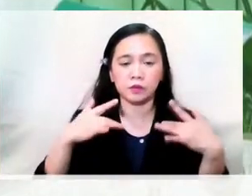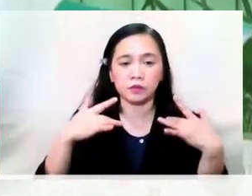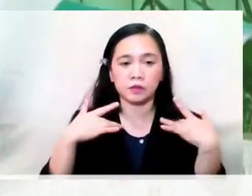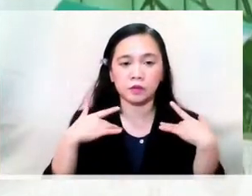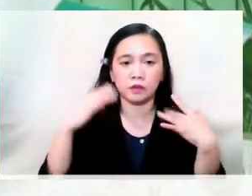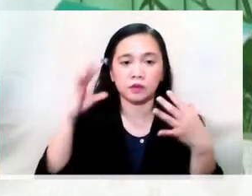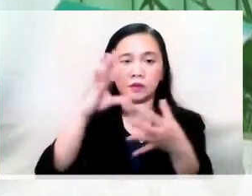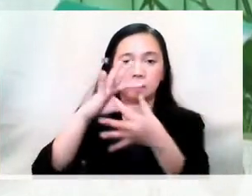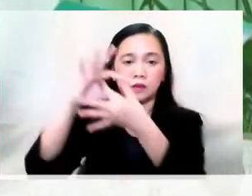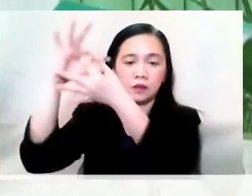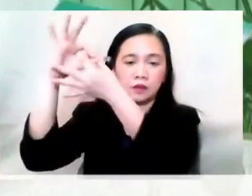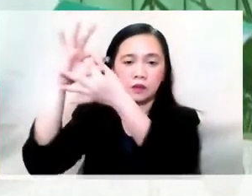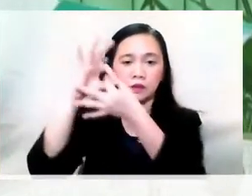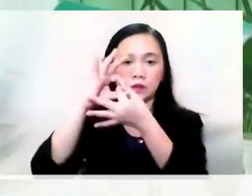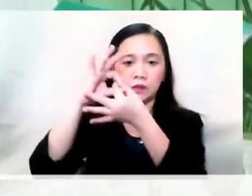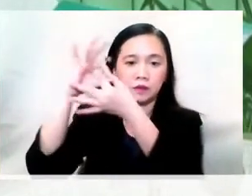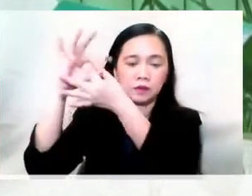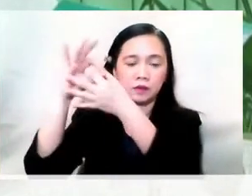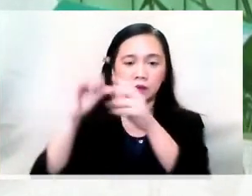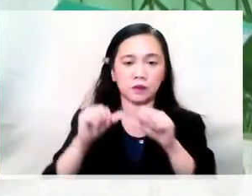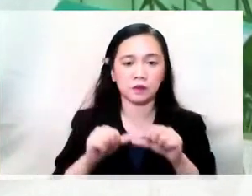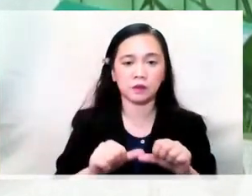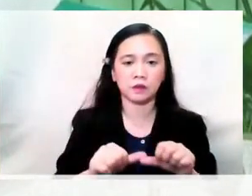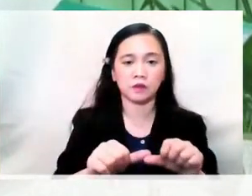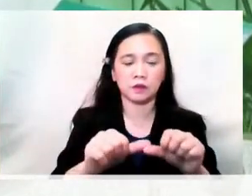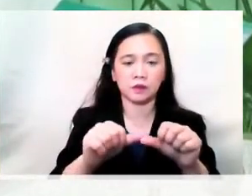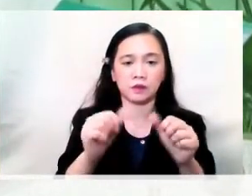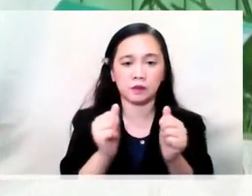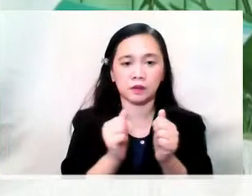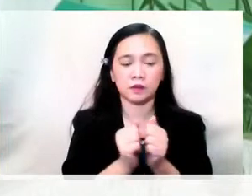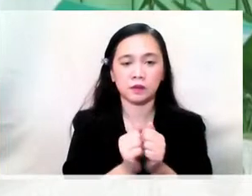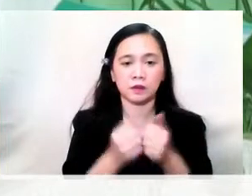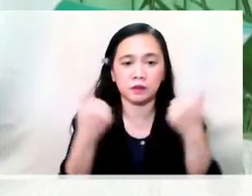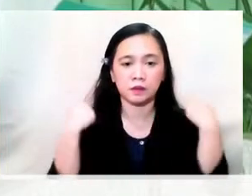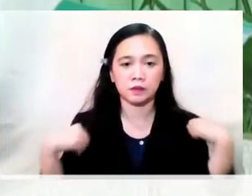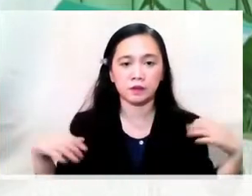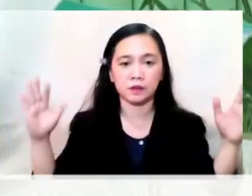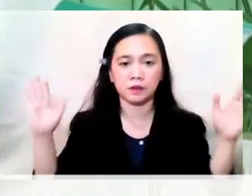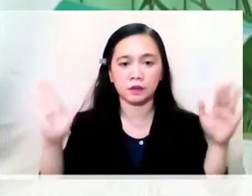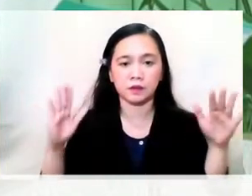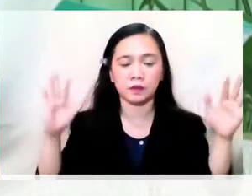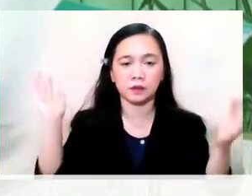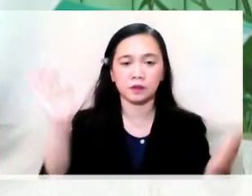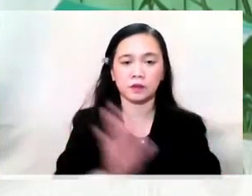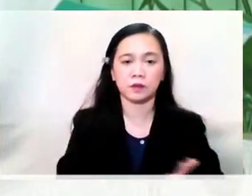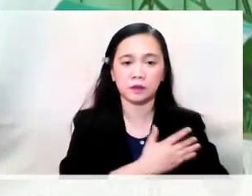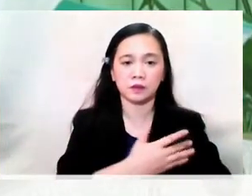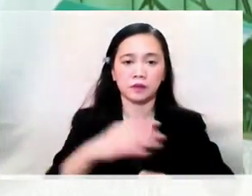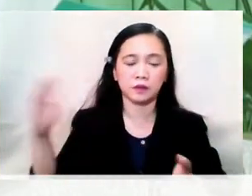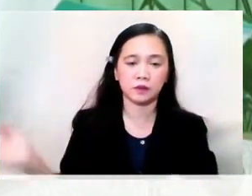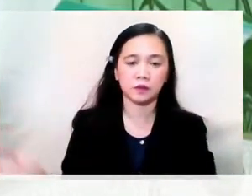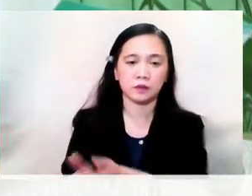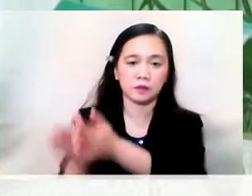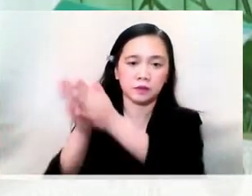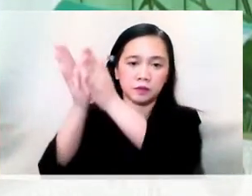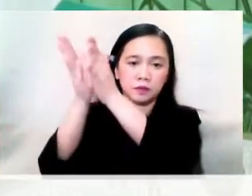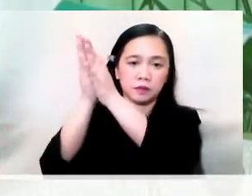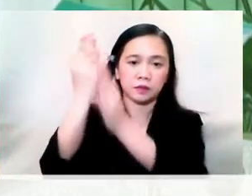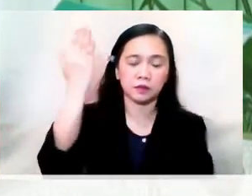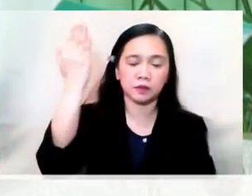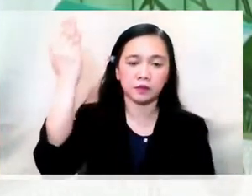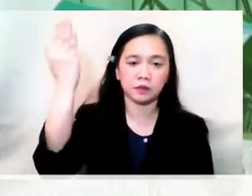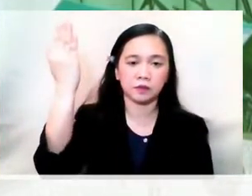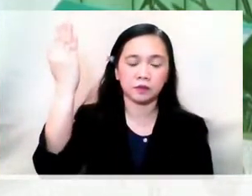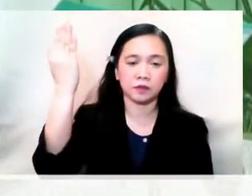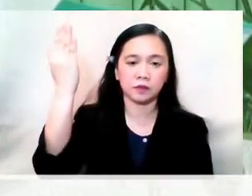mo kailanman. Kaya kaisa ng mga anghel na nagsisiawit ng papuri sa iyo, nang